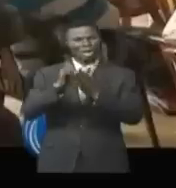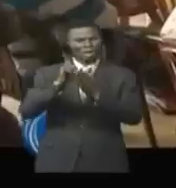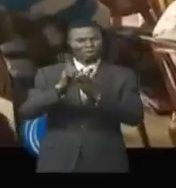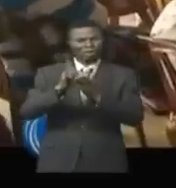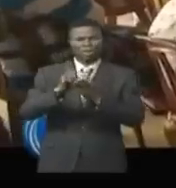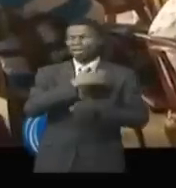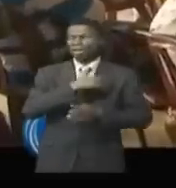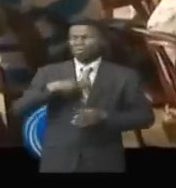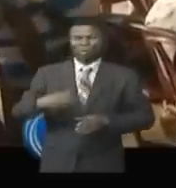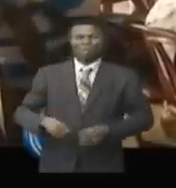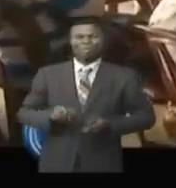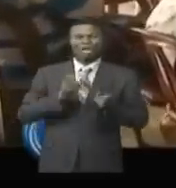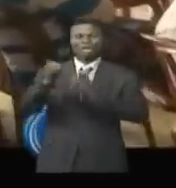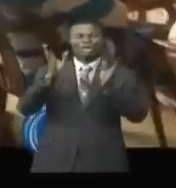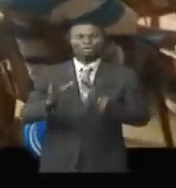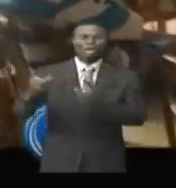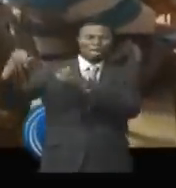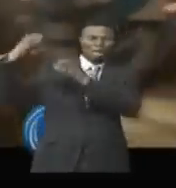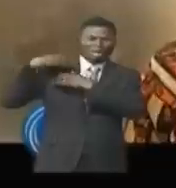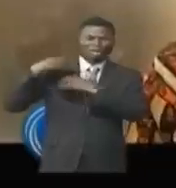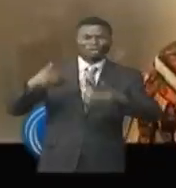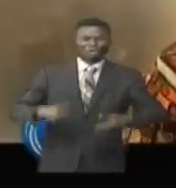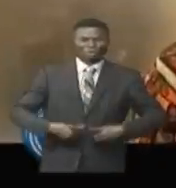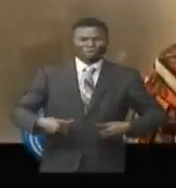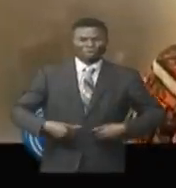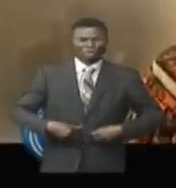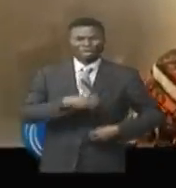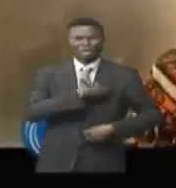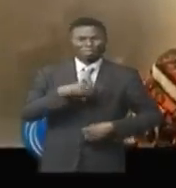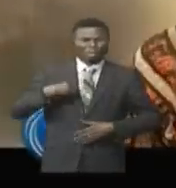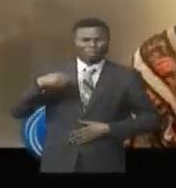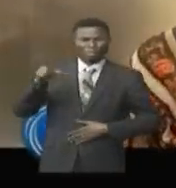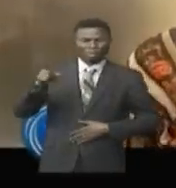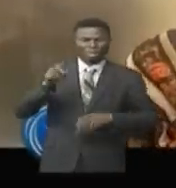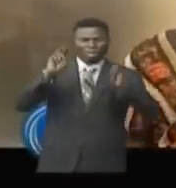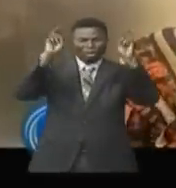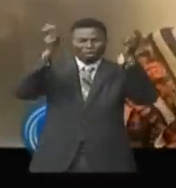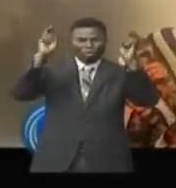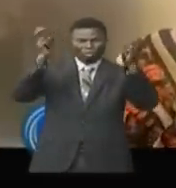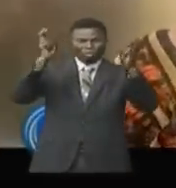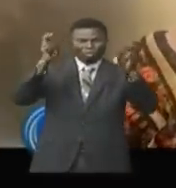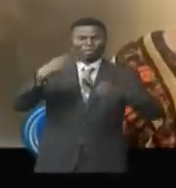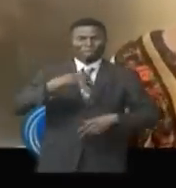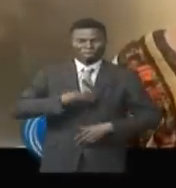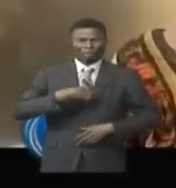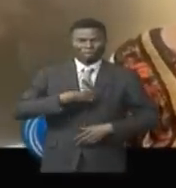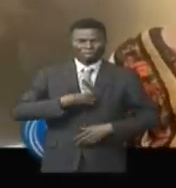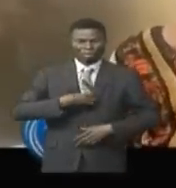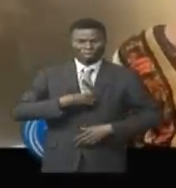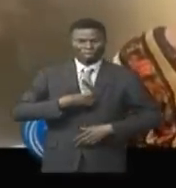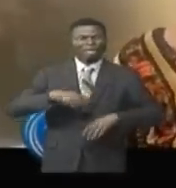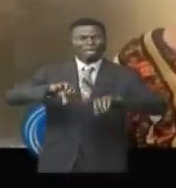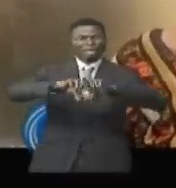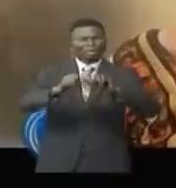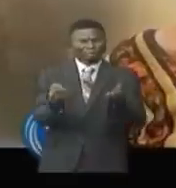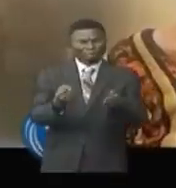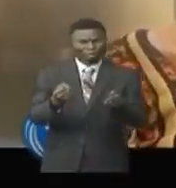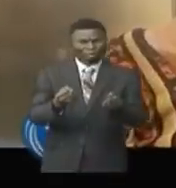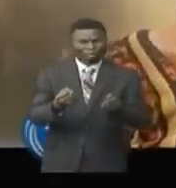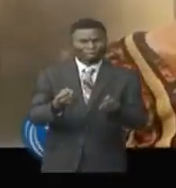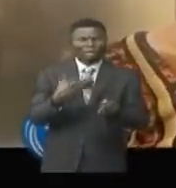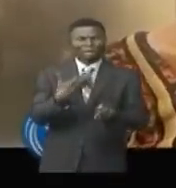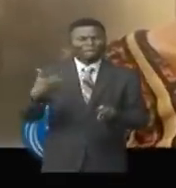directrice en charge de la jeunesse, la diagonesse Charlotte Inga. Le thème c'est la foi qui ébranle les